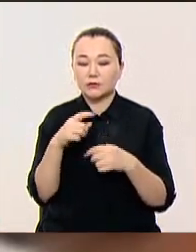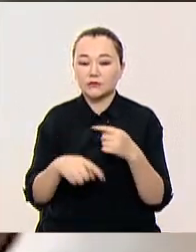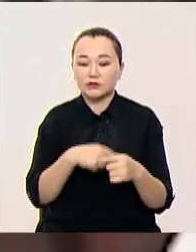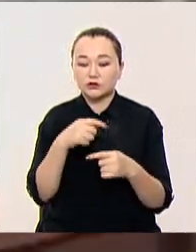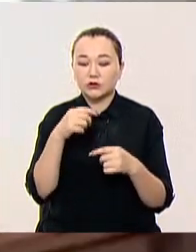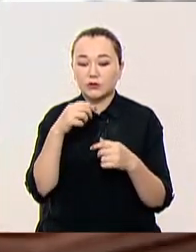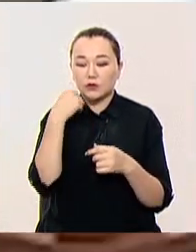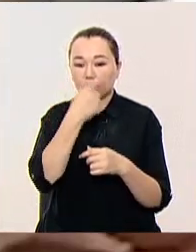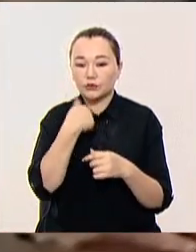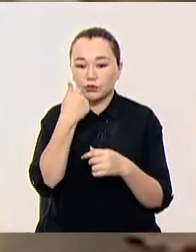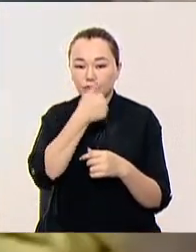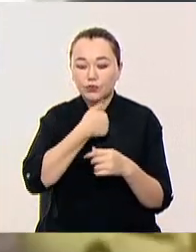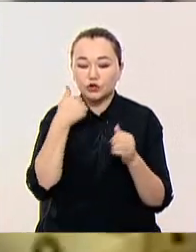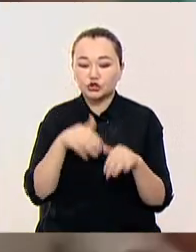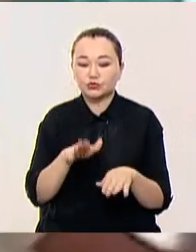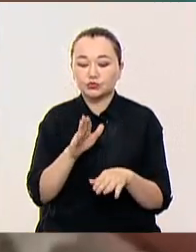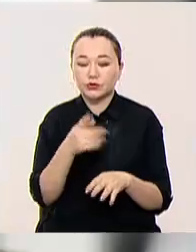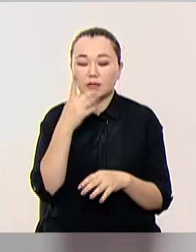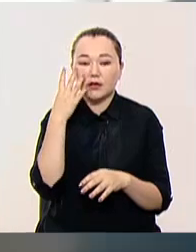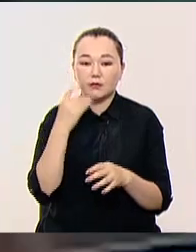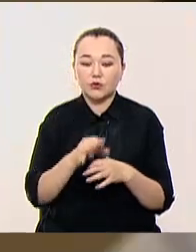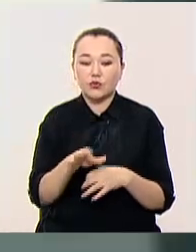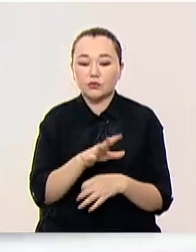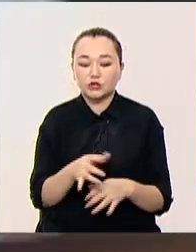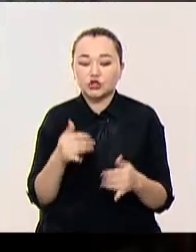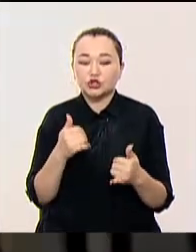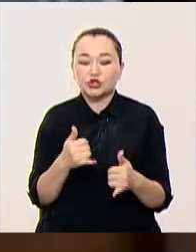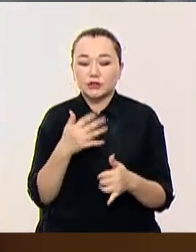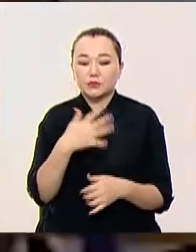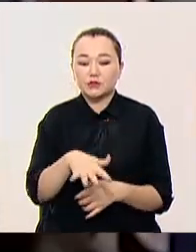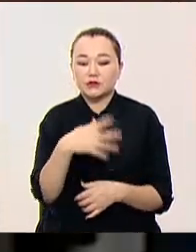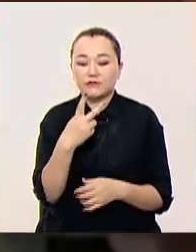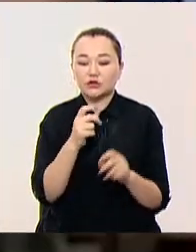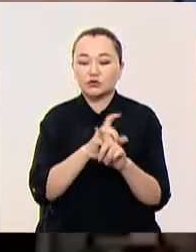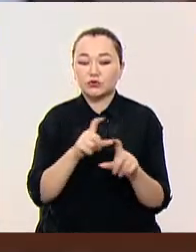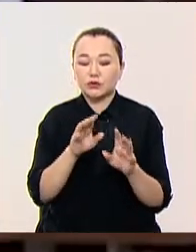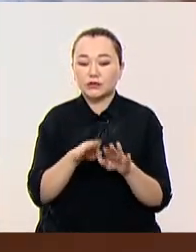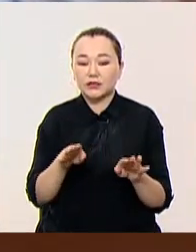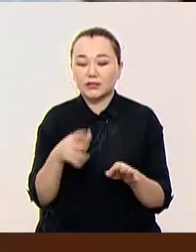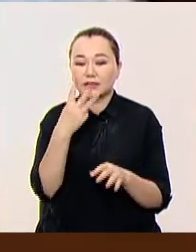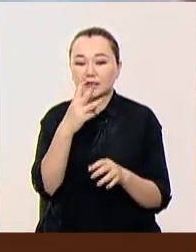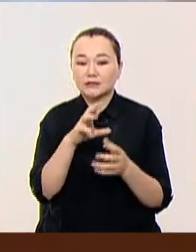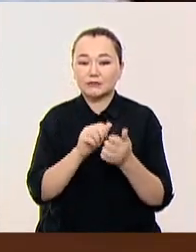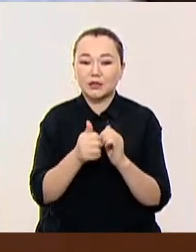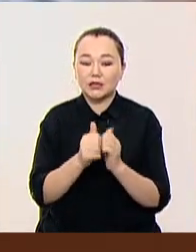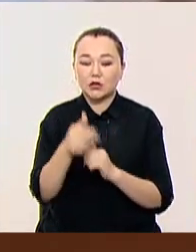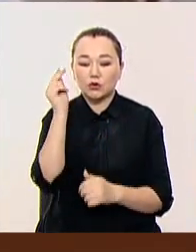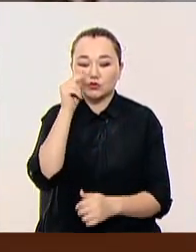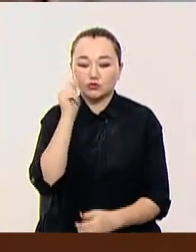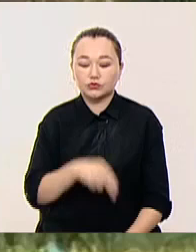бірақ шешіледі екен. Жалпы бір ғана Алматы облысының өзінде қазір 52 мектеп оқушыларды үш ауысыммен оқытып